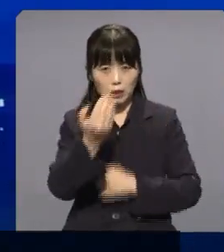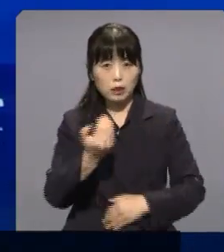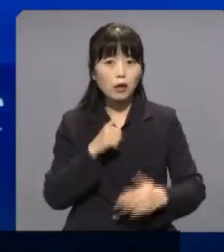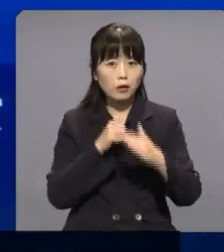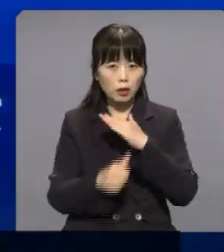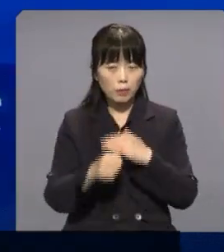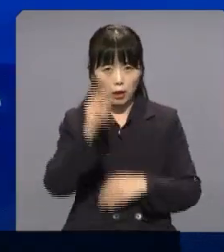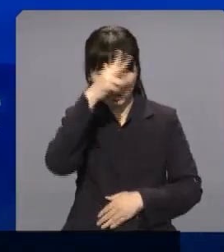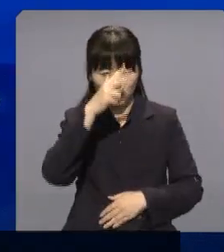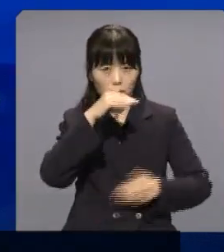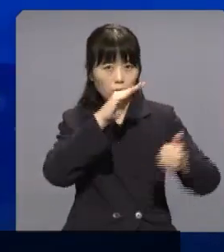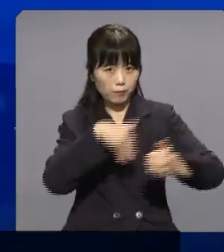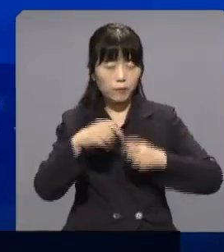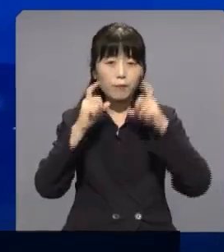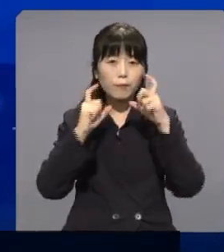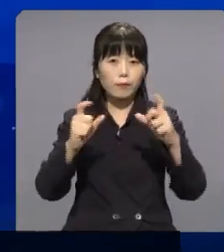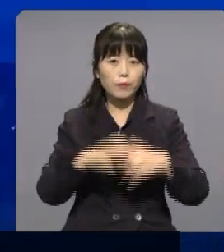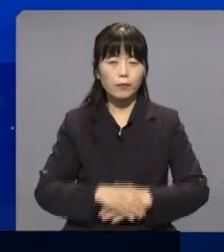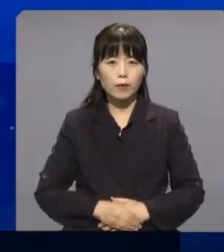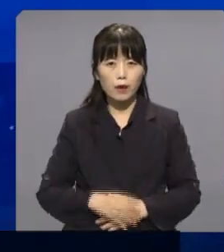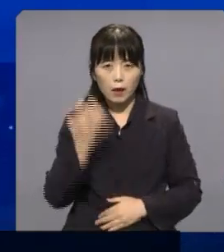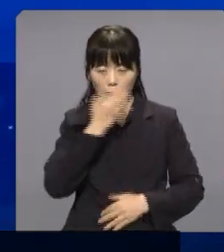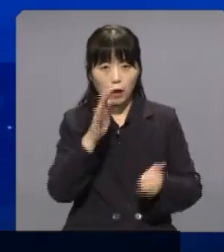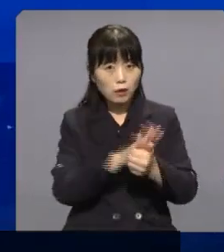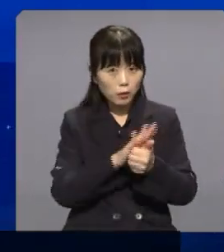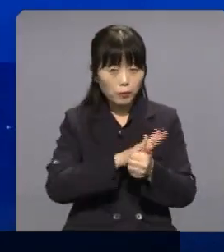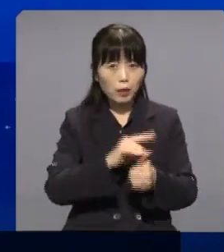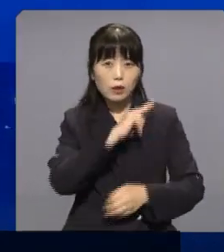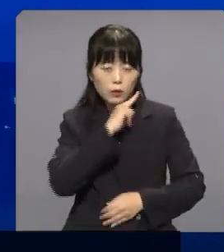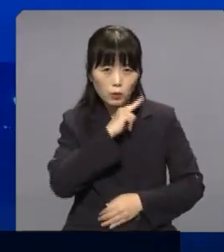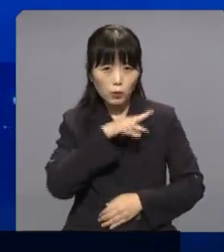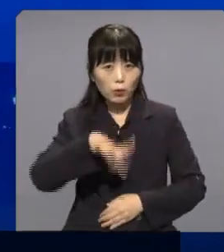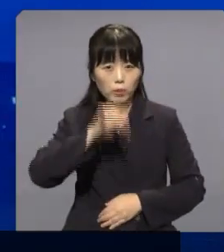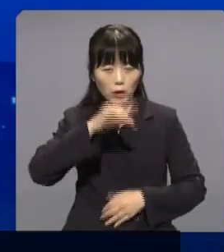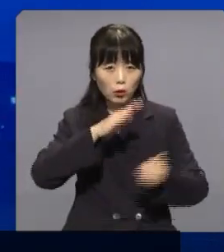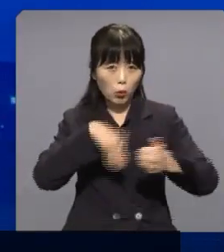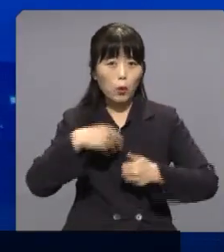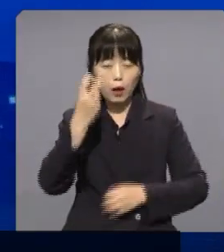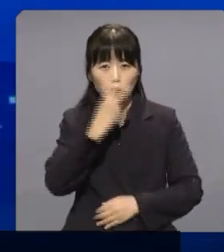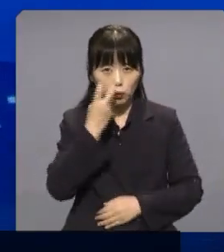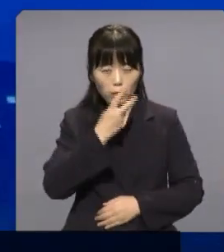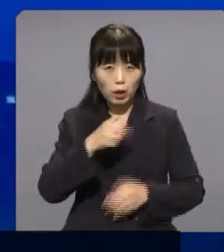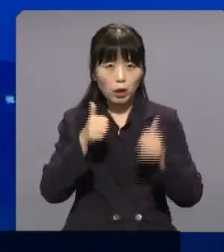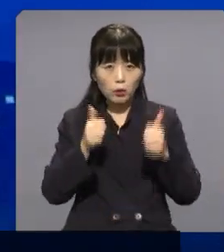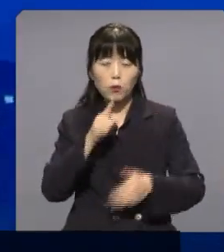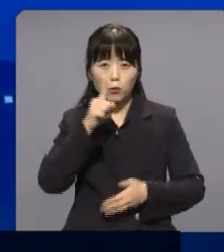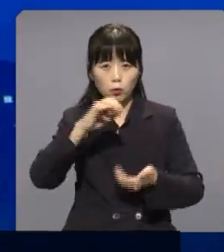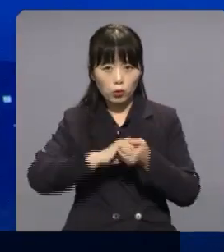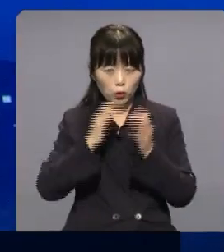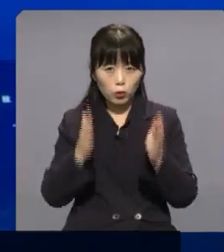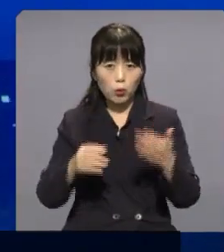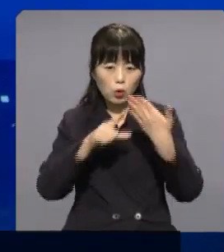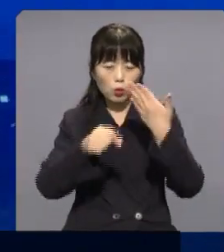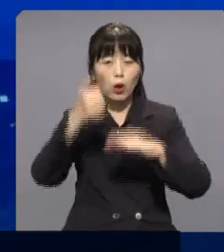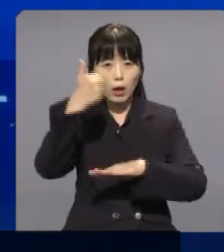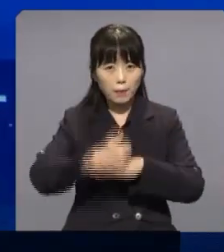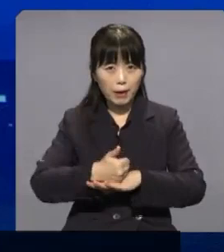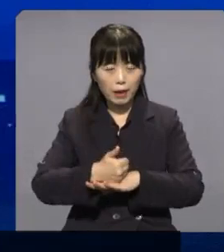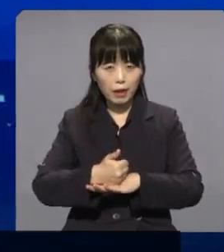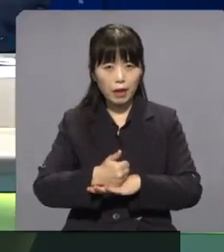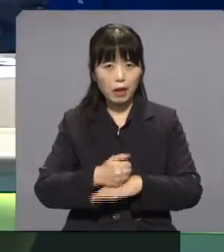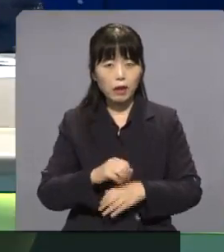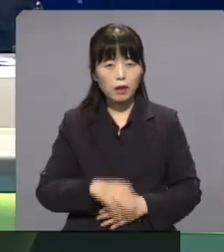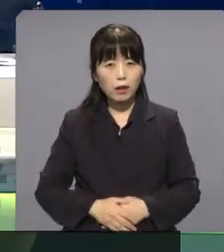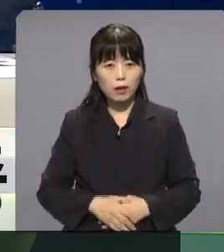평소에 소환 통보를 받았죠 성접대 의혹 관련 첫 소환 조사한 데 0 수조가 9월말까지 입니다 자 어떤